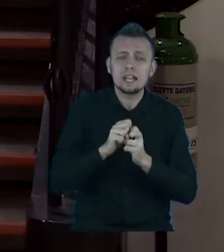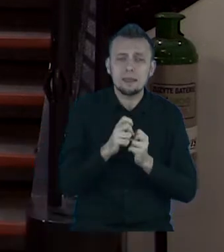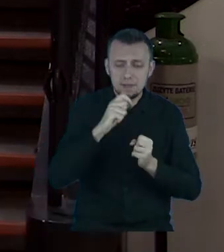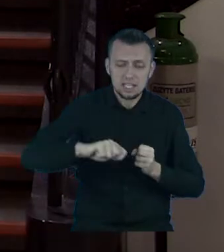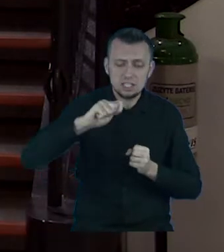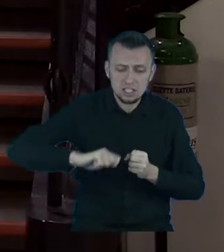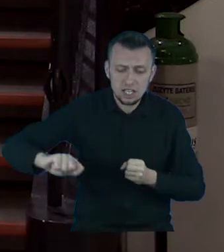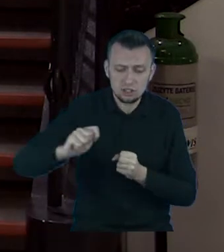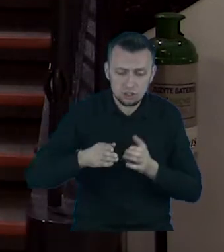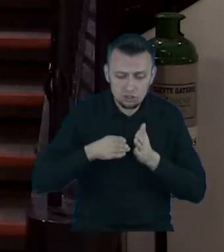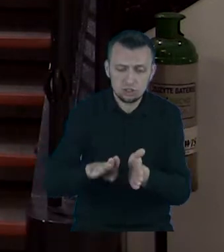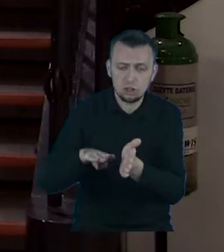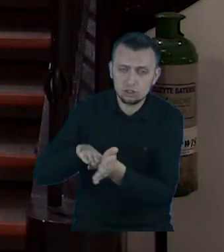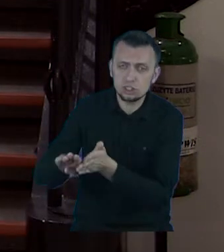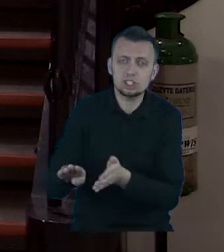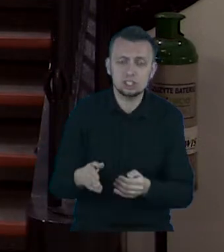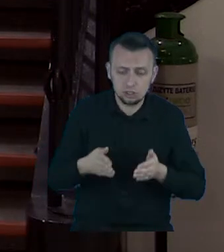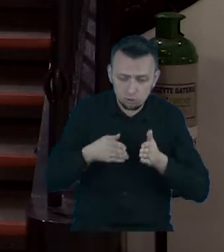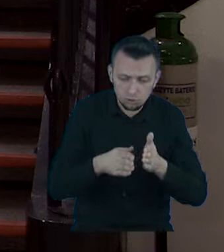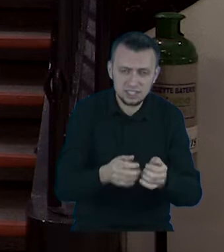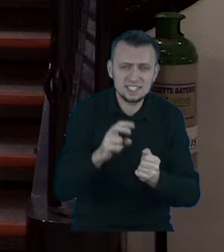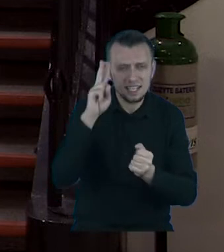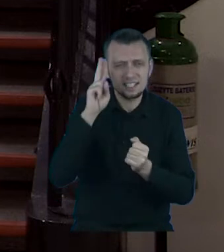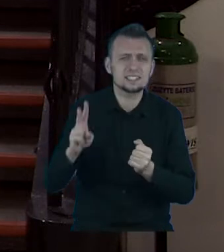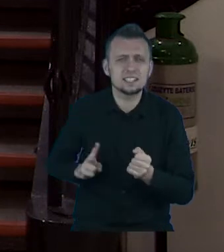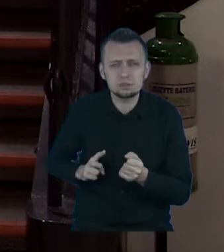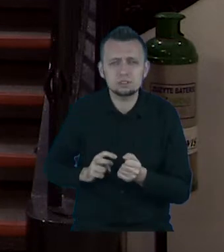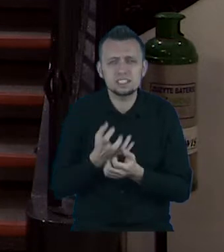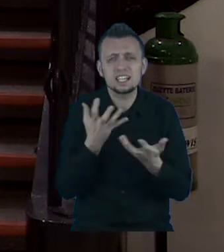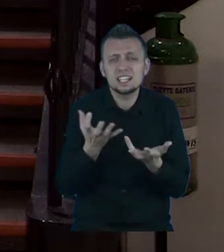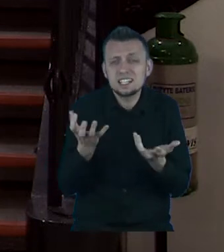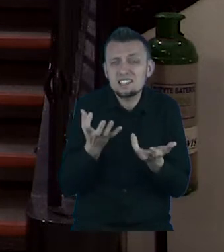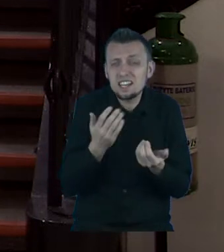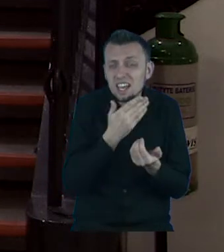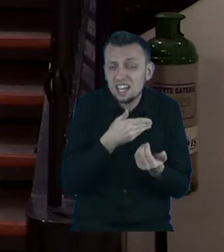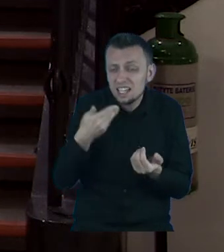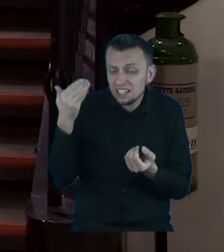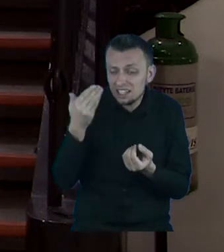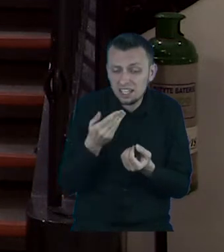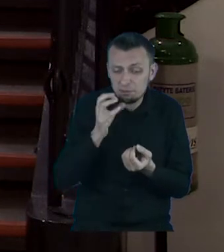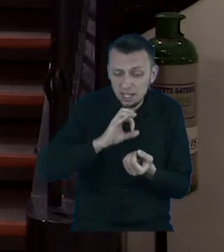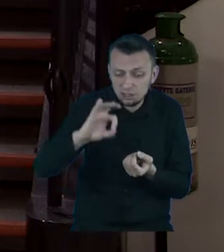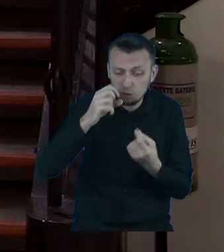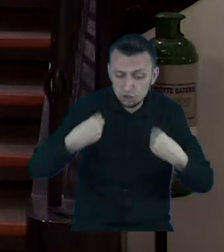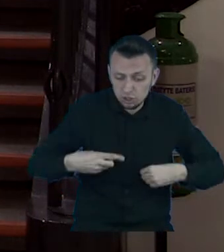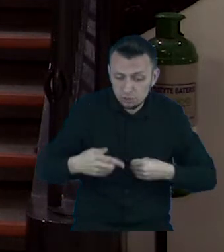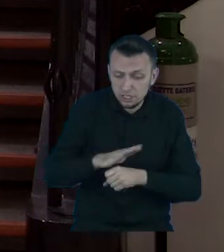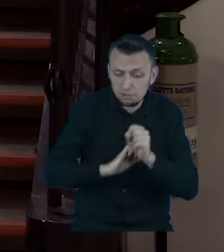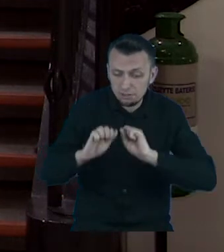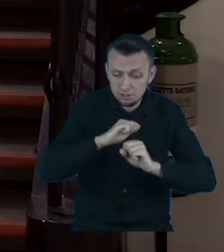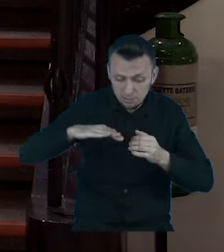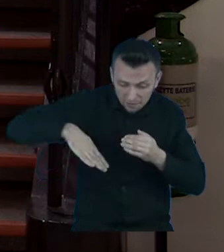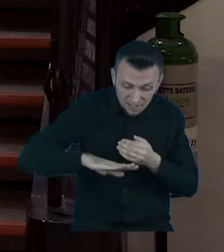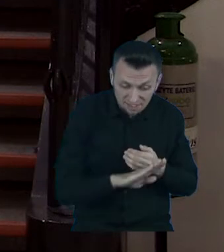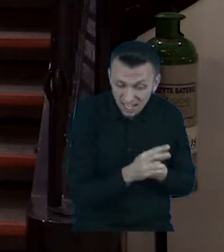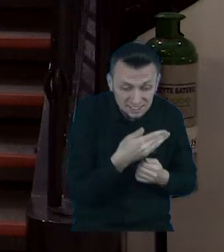i po instytucjach, gdzie te instytucje nie są przystosowane do potrzeb osób niepełnosprawnych. Dlatego, wychodząc naprzeciw tym